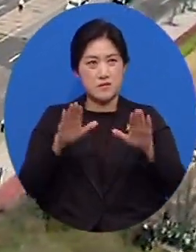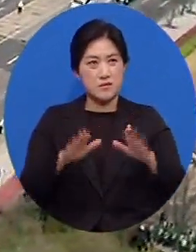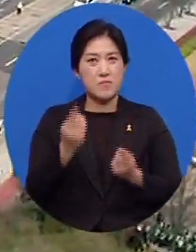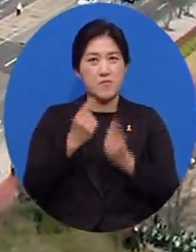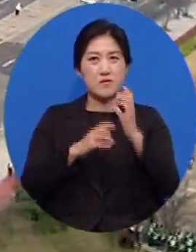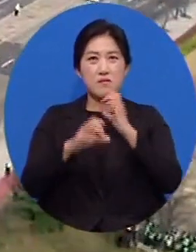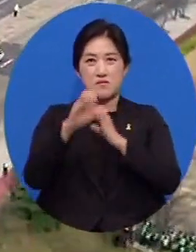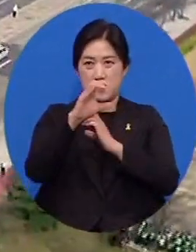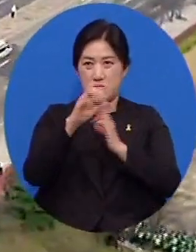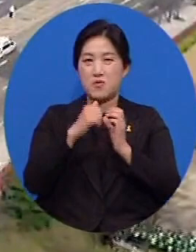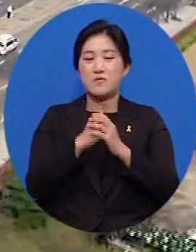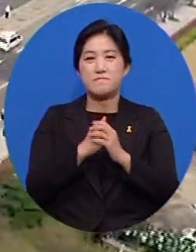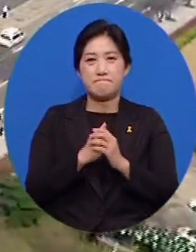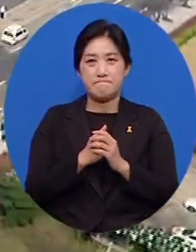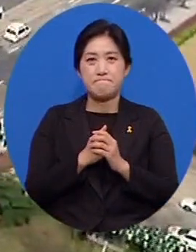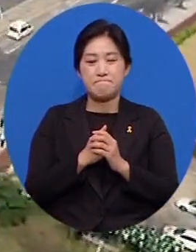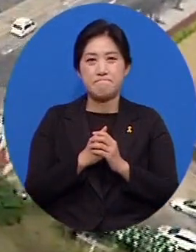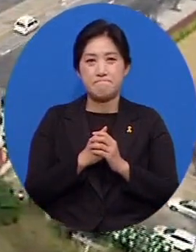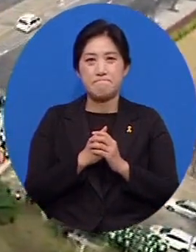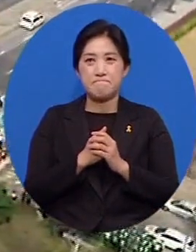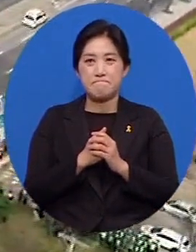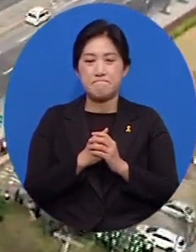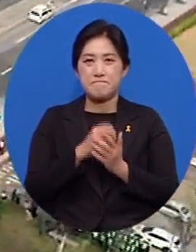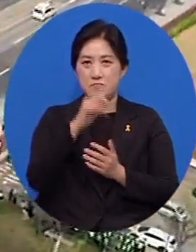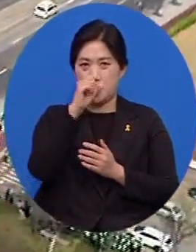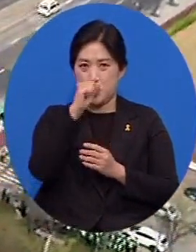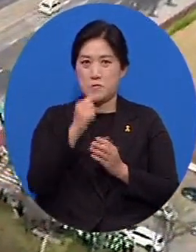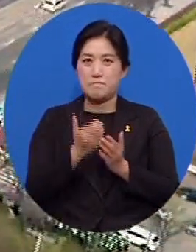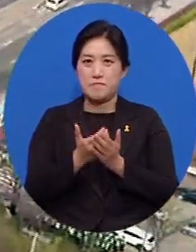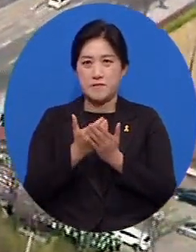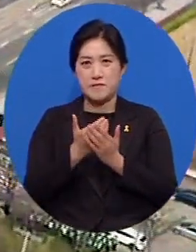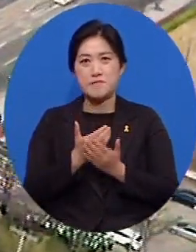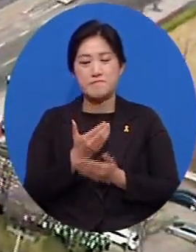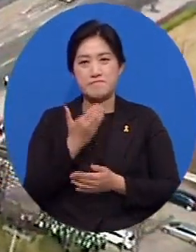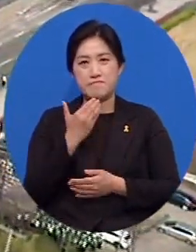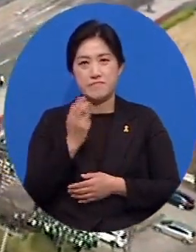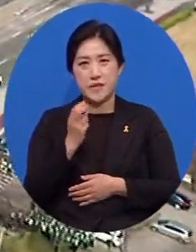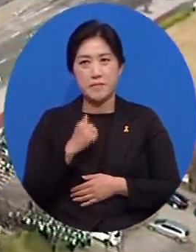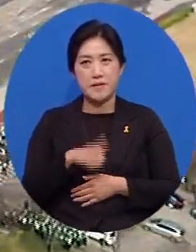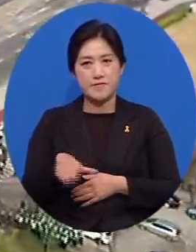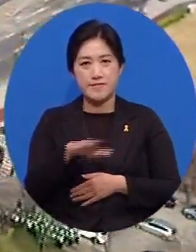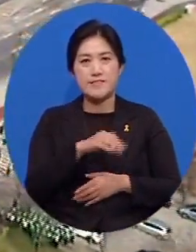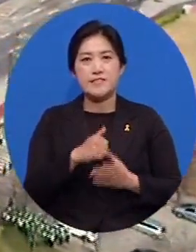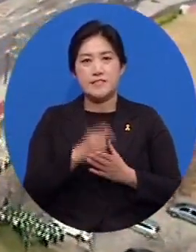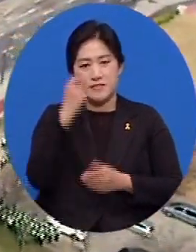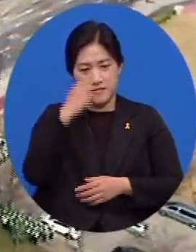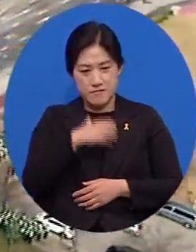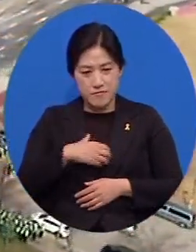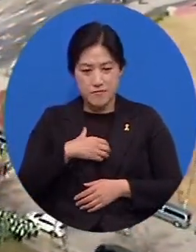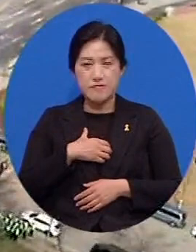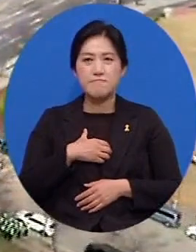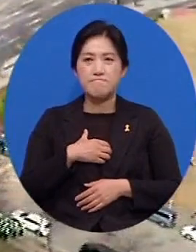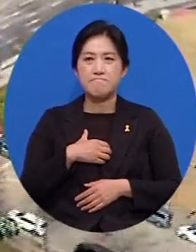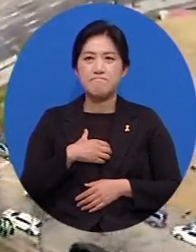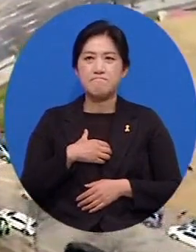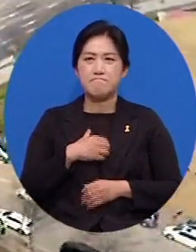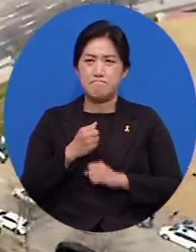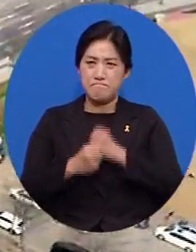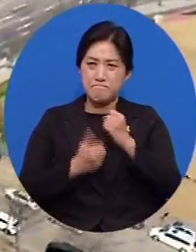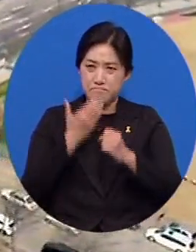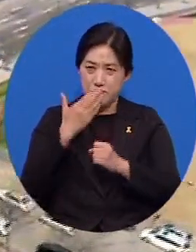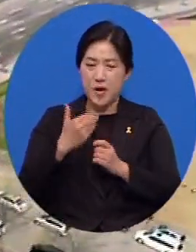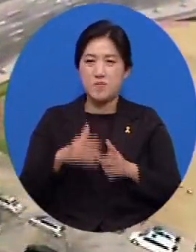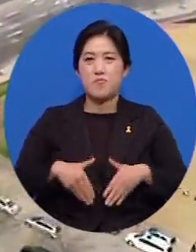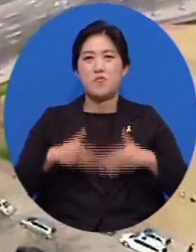지금보다 훨씬 나아있겠죠. 우리 모두 기꺼이 슬퍼할 수 있는 봄이 오기를